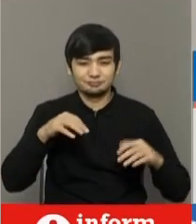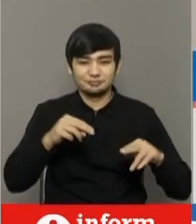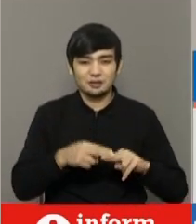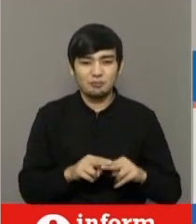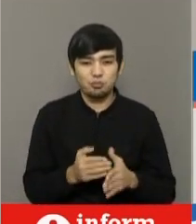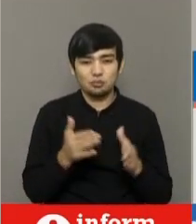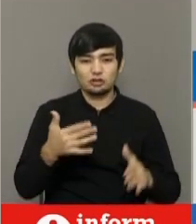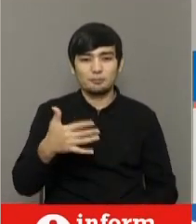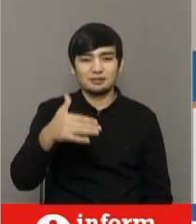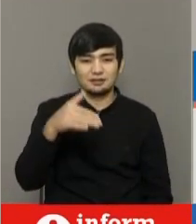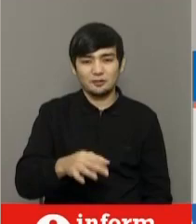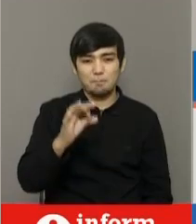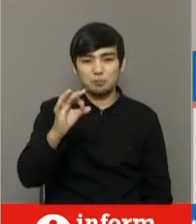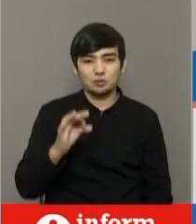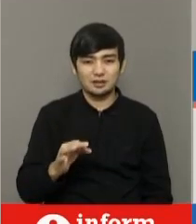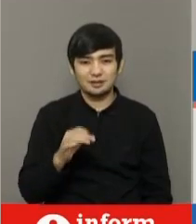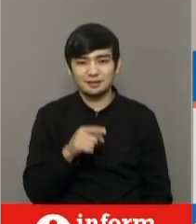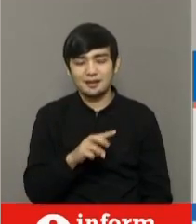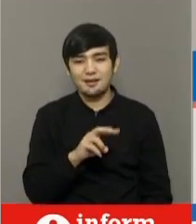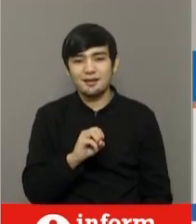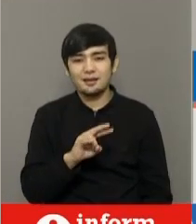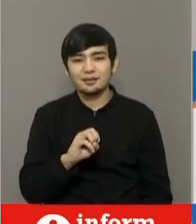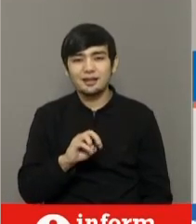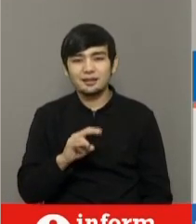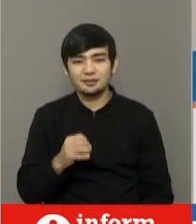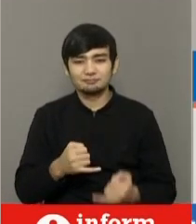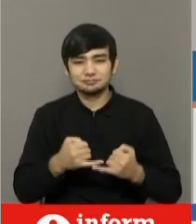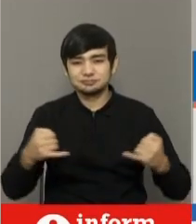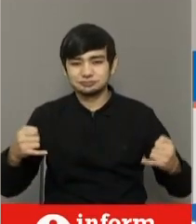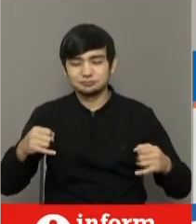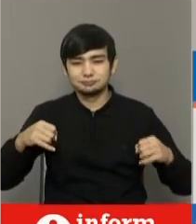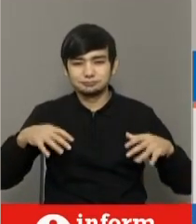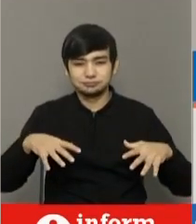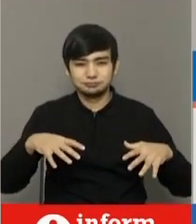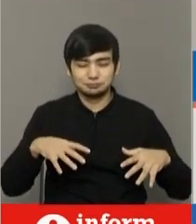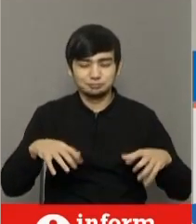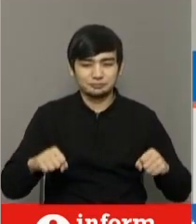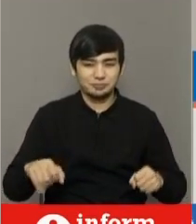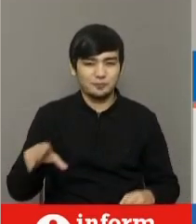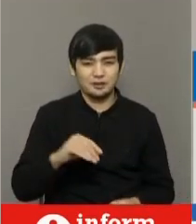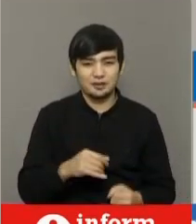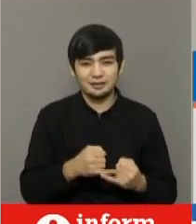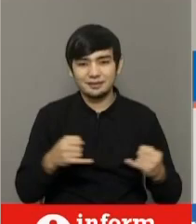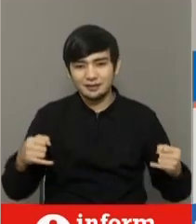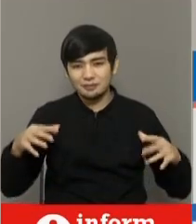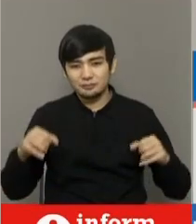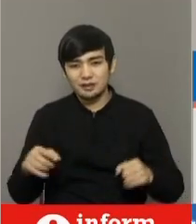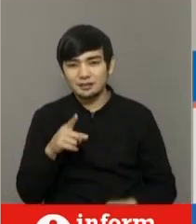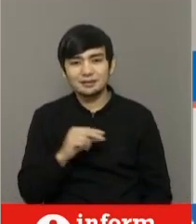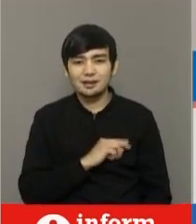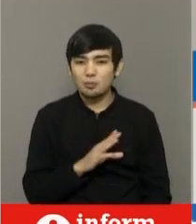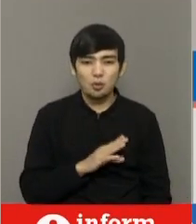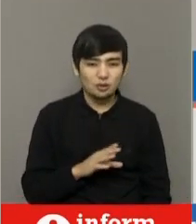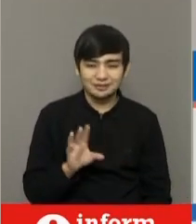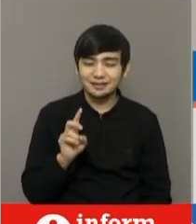больше 50% это линейное негорение. Это не значит, если не линейный не горит, это не значит, что не работает